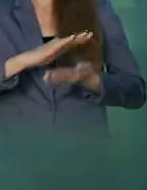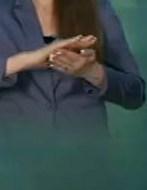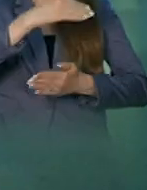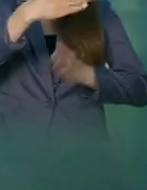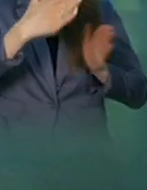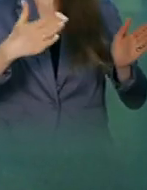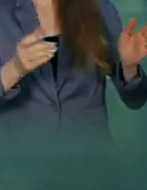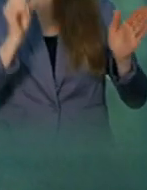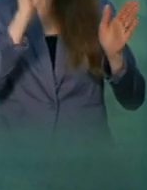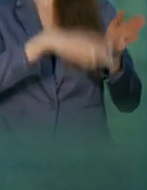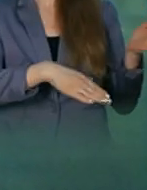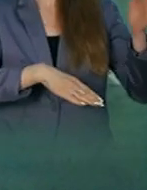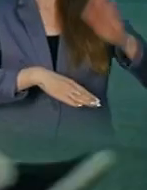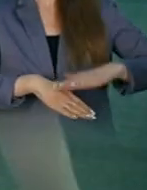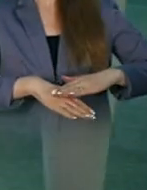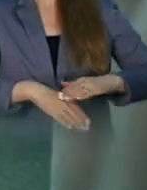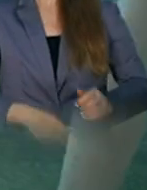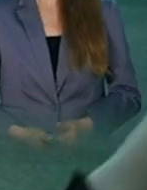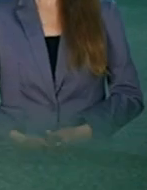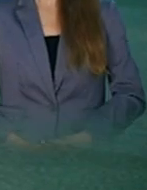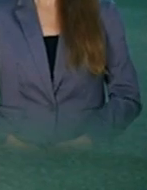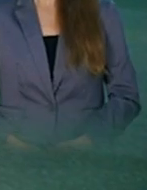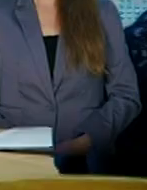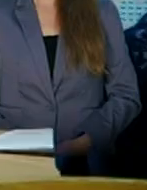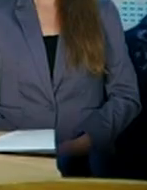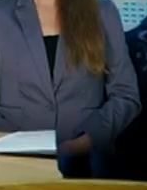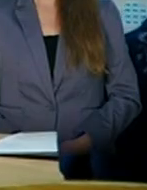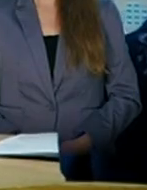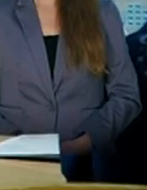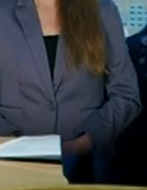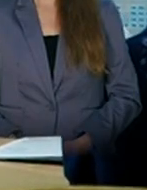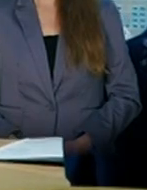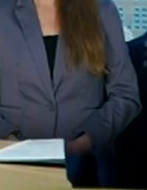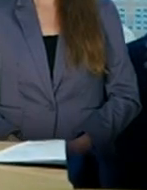майлықты жабық жәшікке тастауыңыз керек.